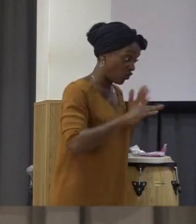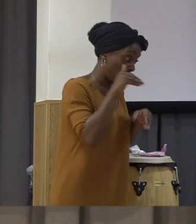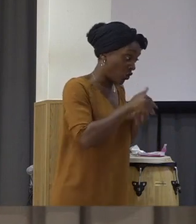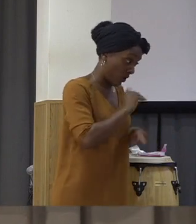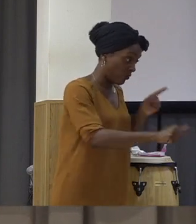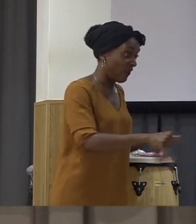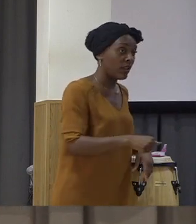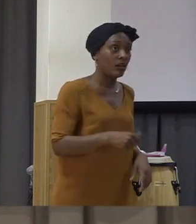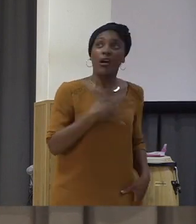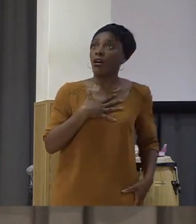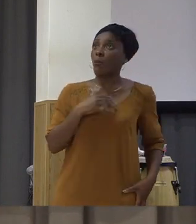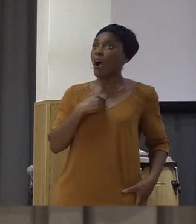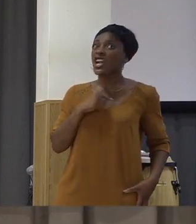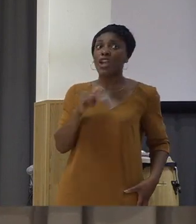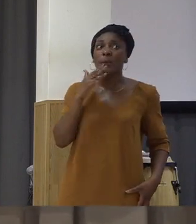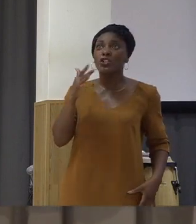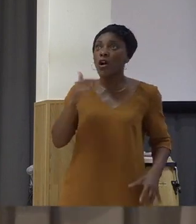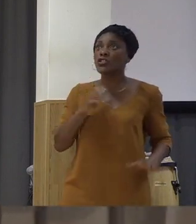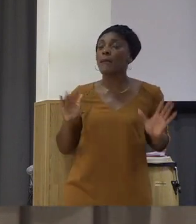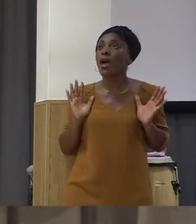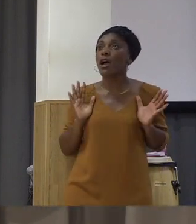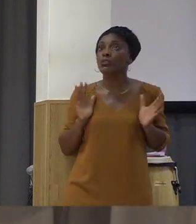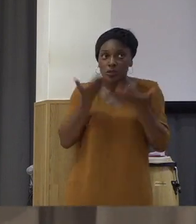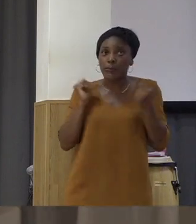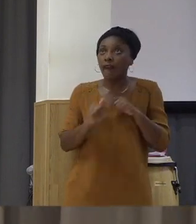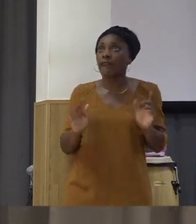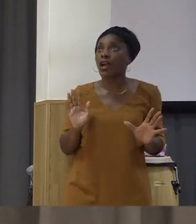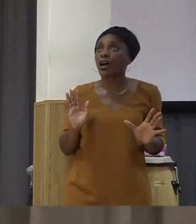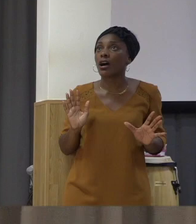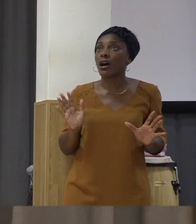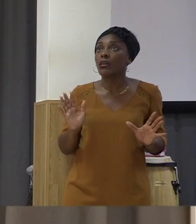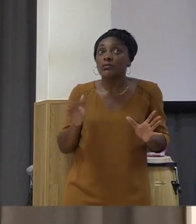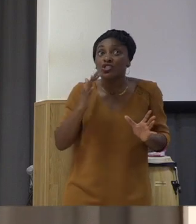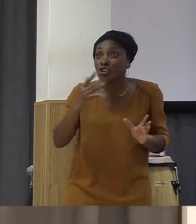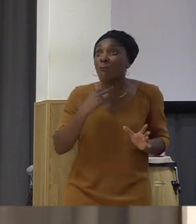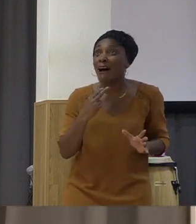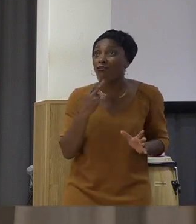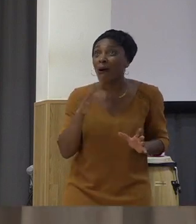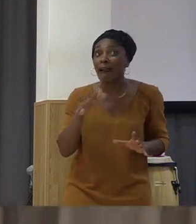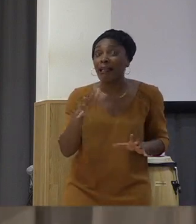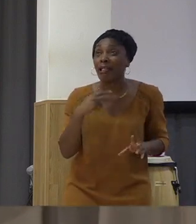comment ça? Mais moi, je n'ai jamais fait chanter. Mais moi, je ne sais pas faire chanter. Et puis, je ne sais pas chanter.